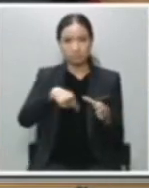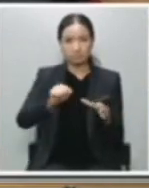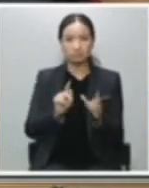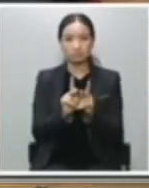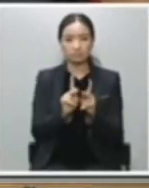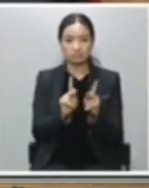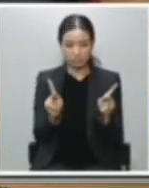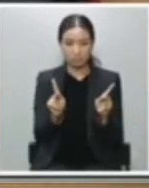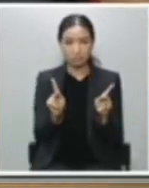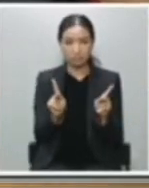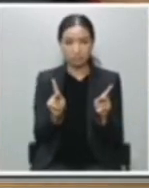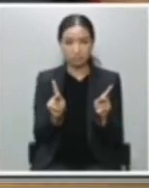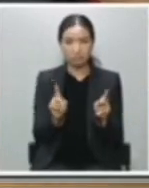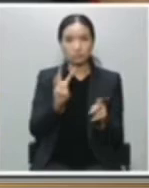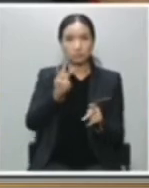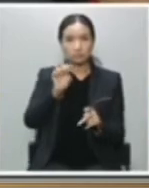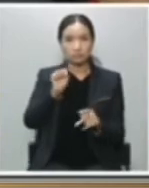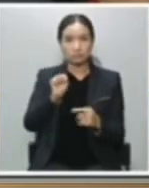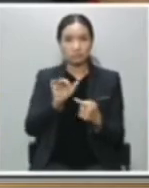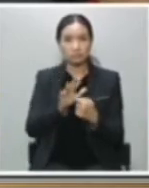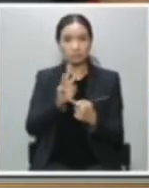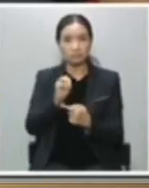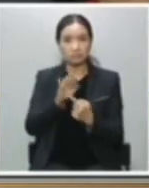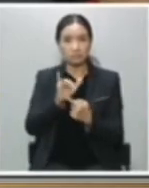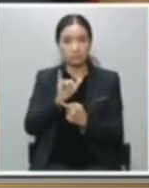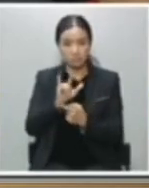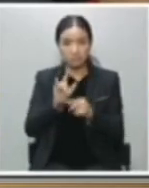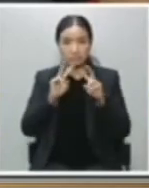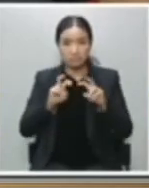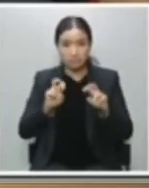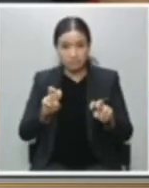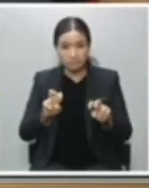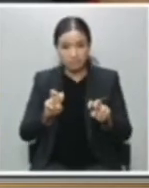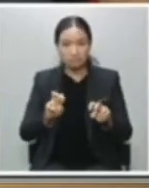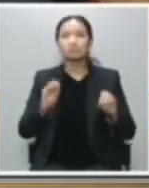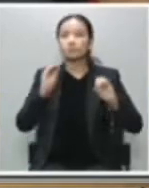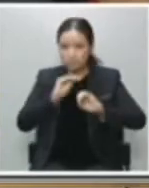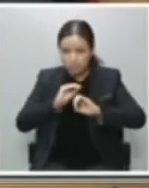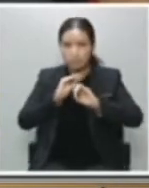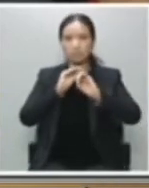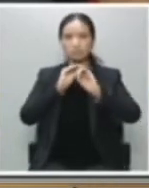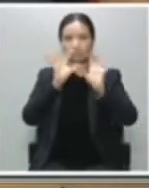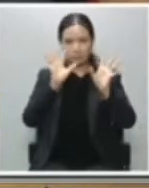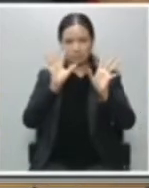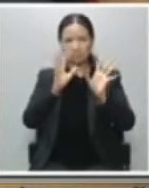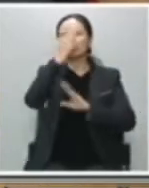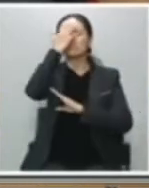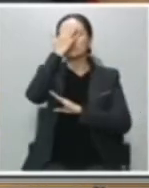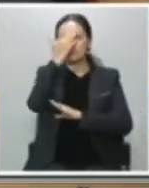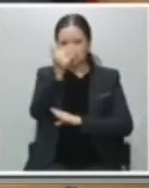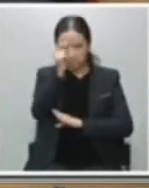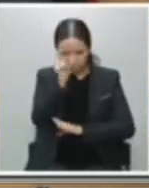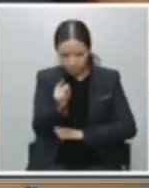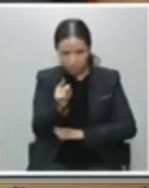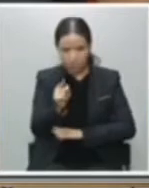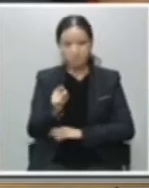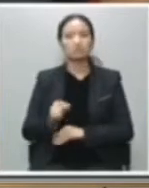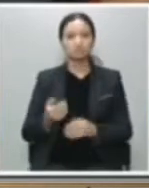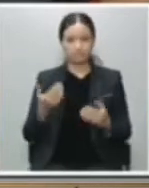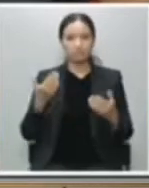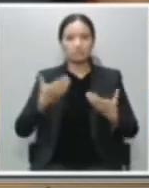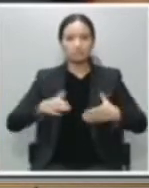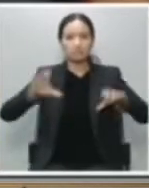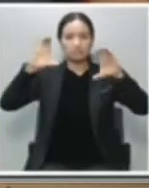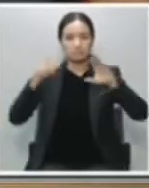กรรมาธิการวิสามัญเพื่อศึกษาความชัดเจนว่าทำไมต้องทำรัฐประหาร